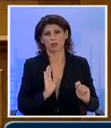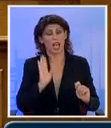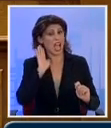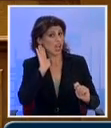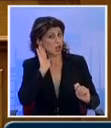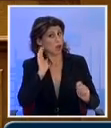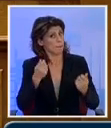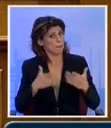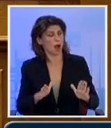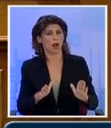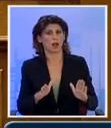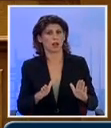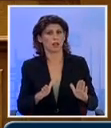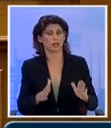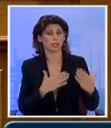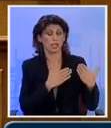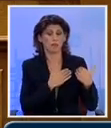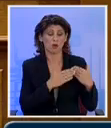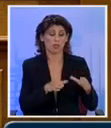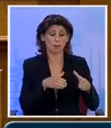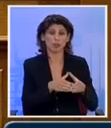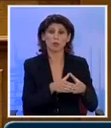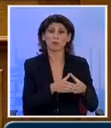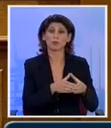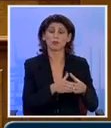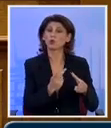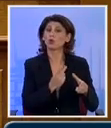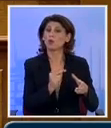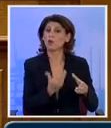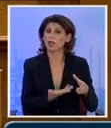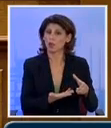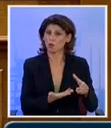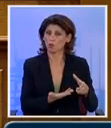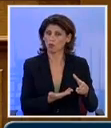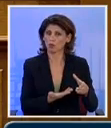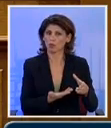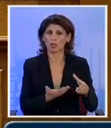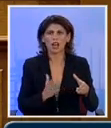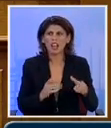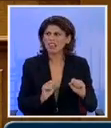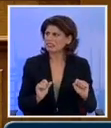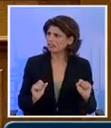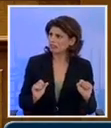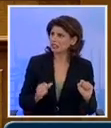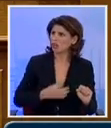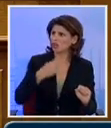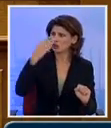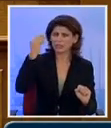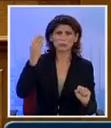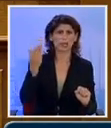Ακρόαση έγινε στην αρμόδια Επιτροπή του Κοινοβουλίου. Αλλά ξαφνικά ο κύριος